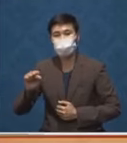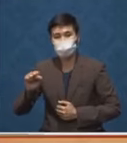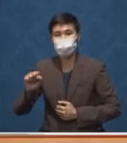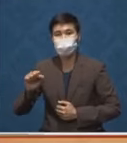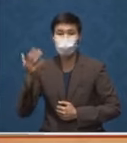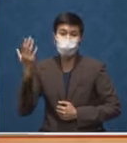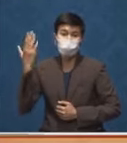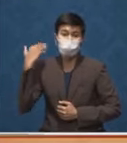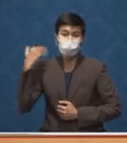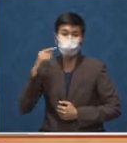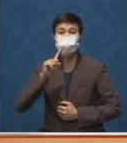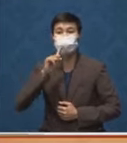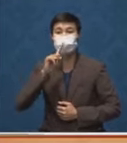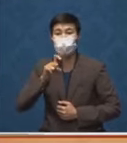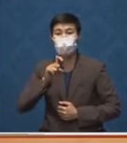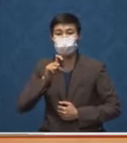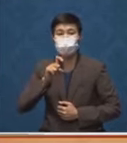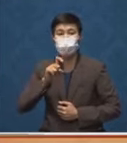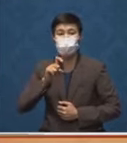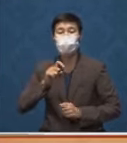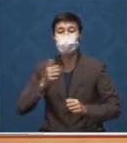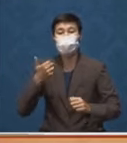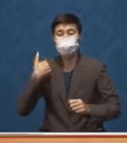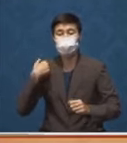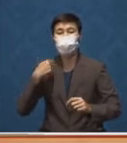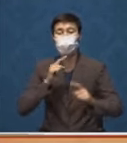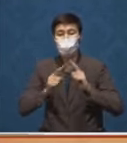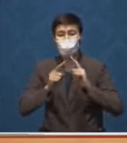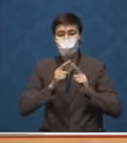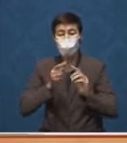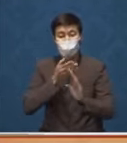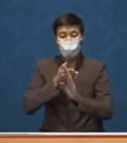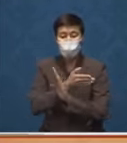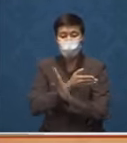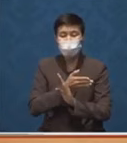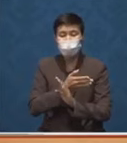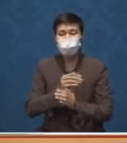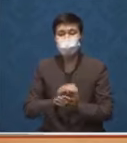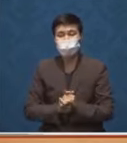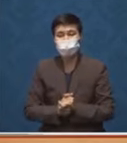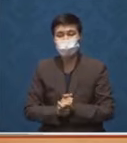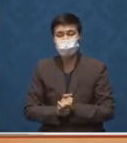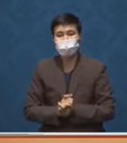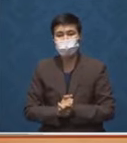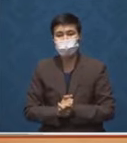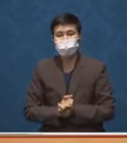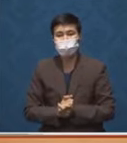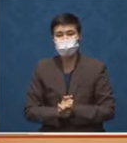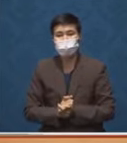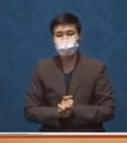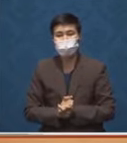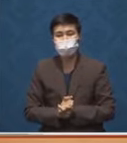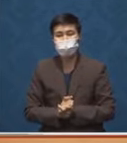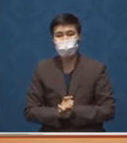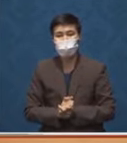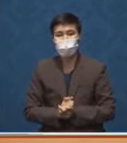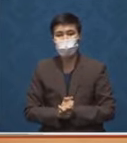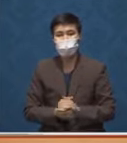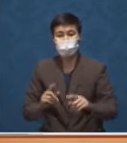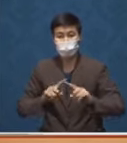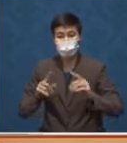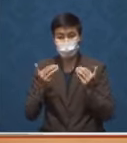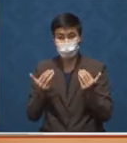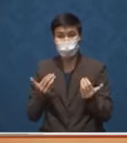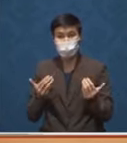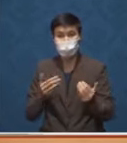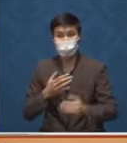การถามกระทู้และมีการพูดคุยกันไปพอสมควรแล้วในสภาหลายครั้งนะครับ แต่ถ้าพูดในภาพรวมผมอย